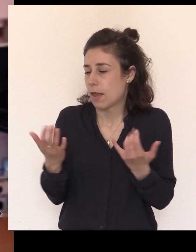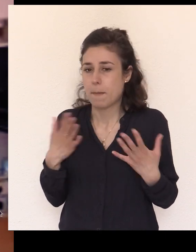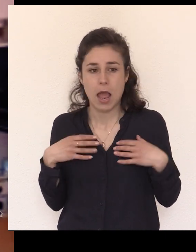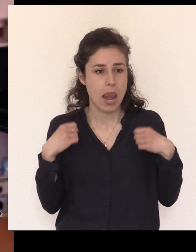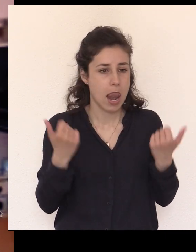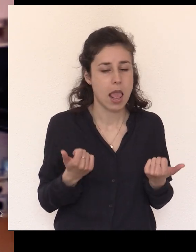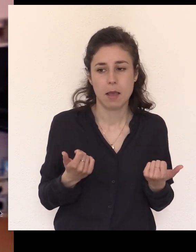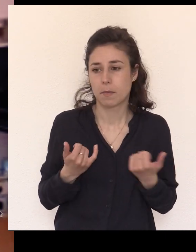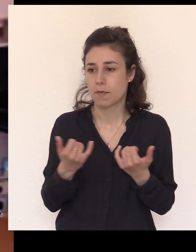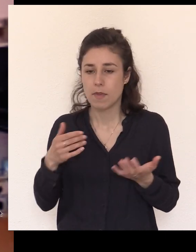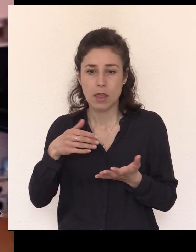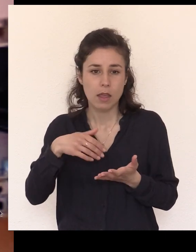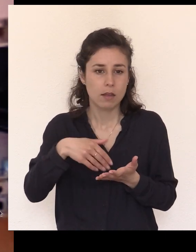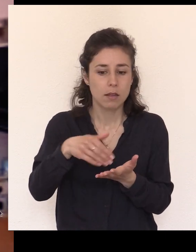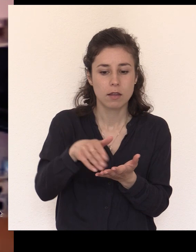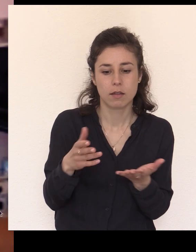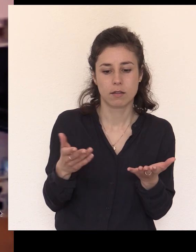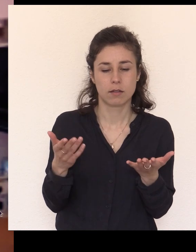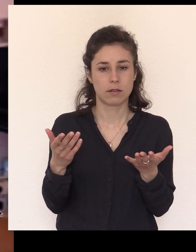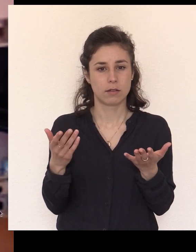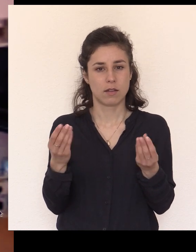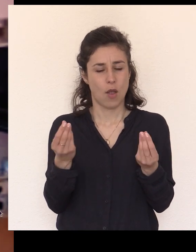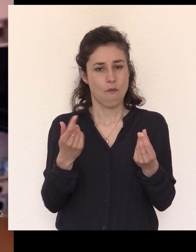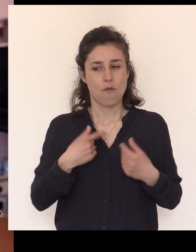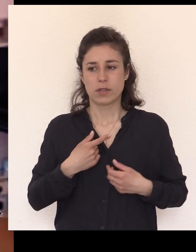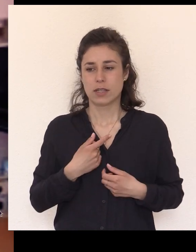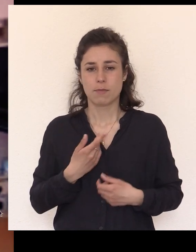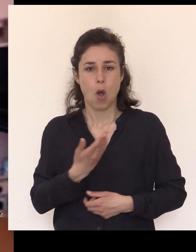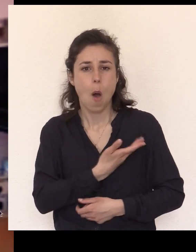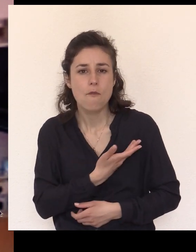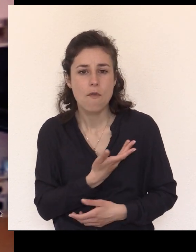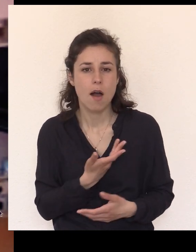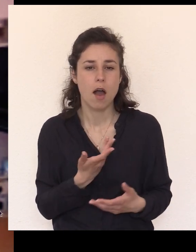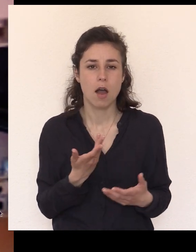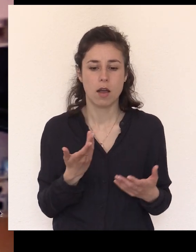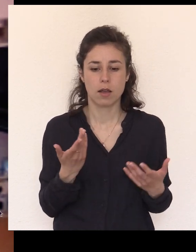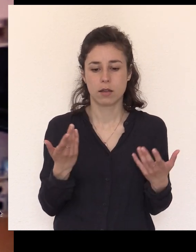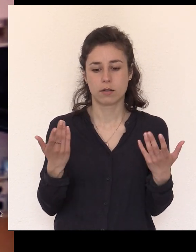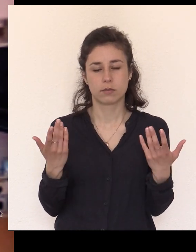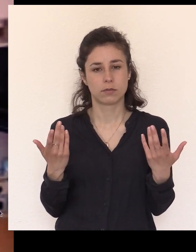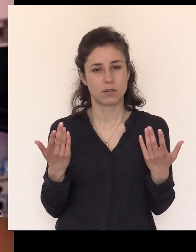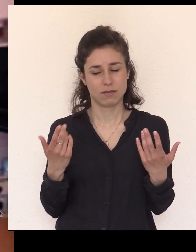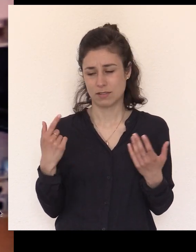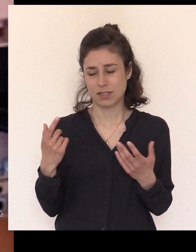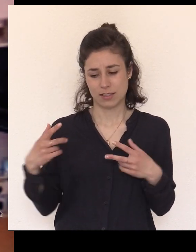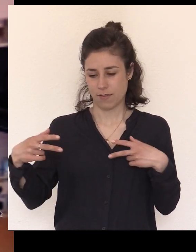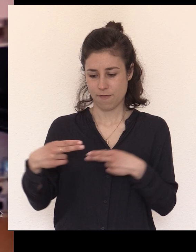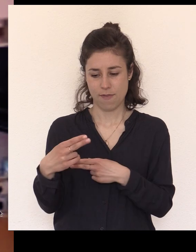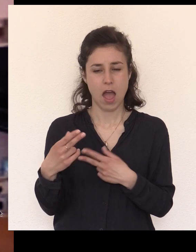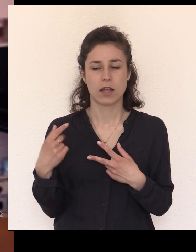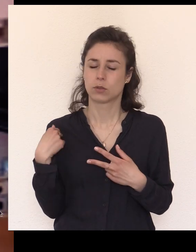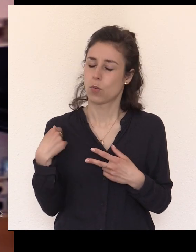ich kann das nicht und ich bin Opfer und so. Da ist eine